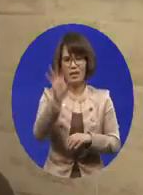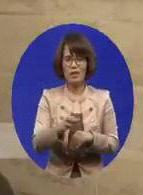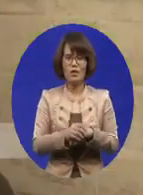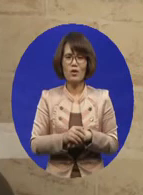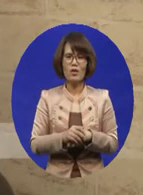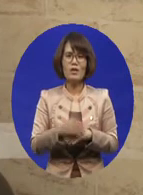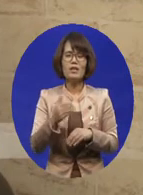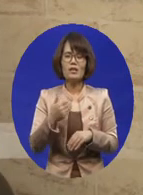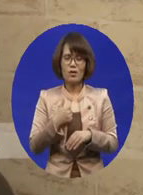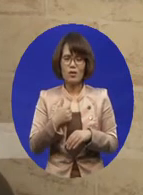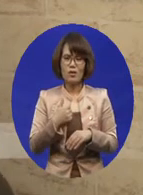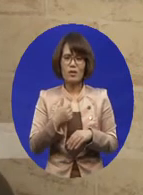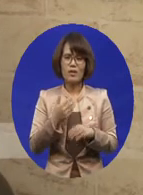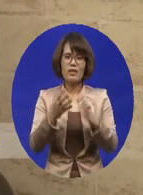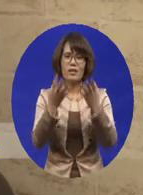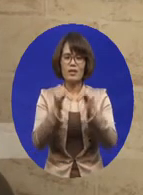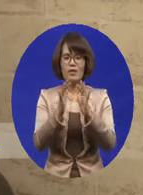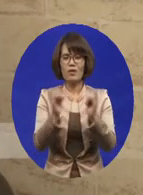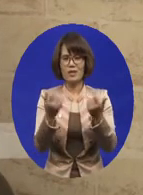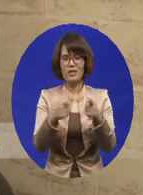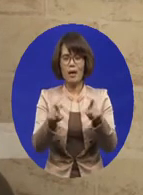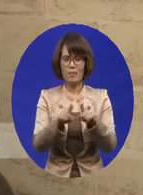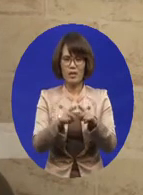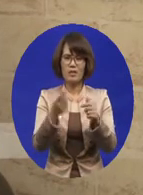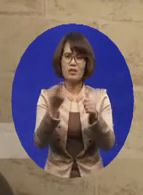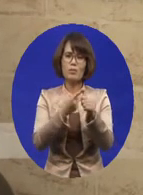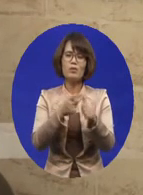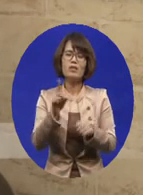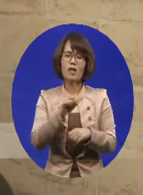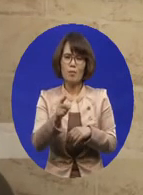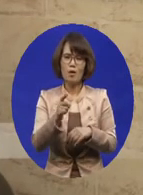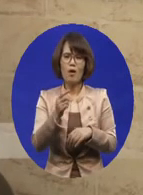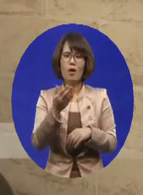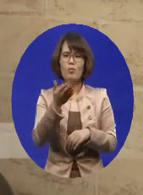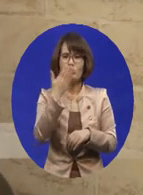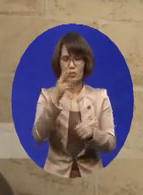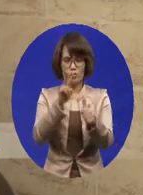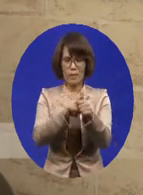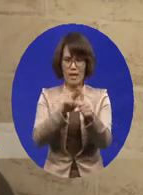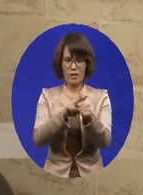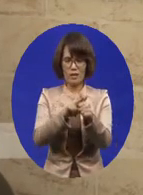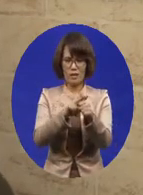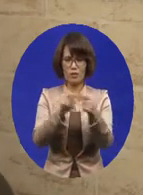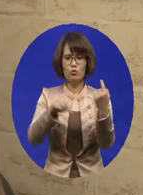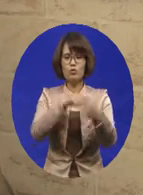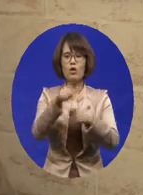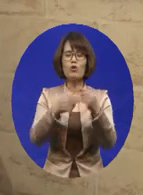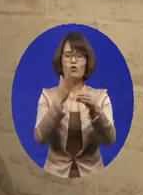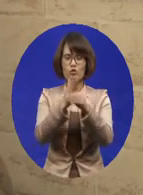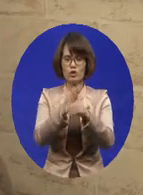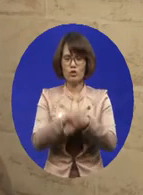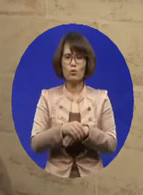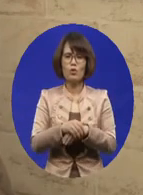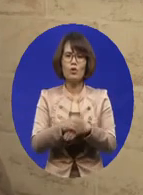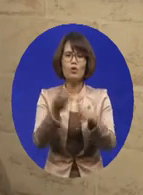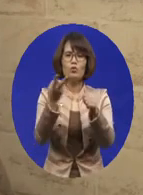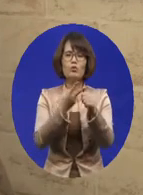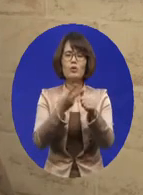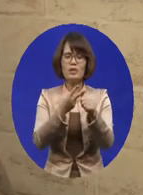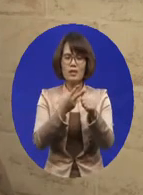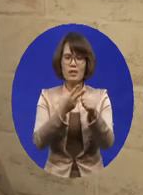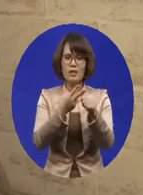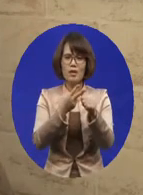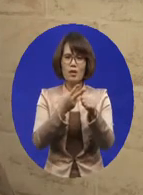여럿이 함께는 첫 번째 사업이 식품 잉여 사업인 푸드뱅크를 운영하고 있고요. 두 번째는 결식